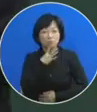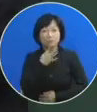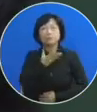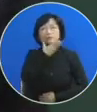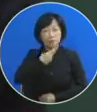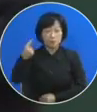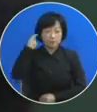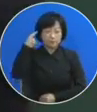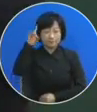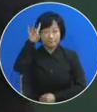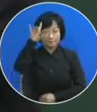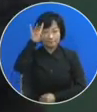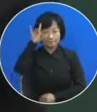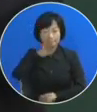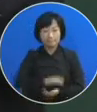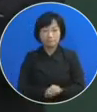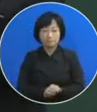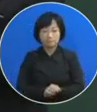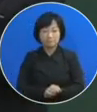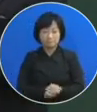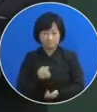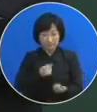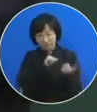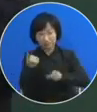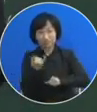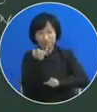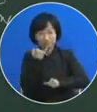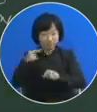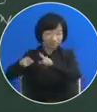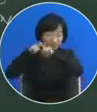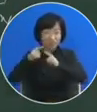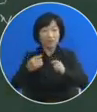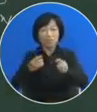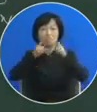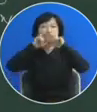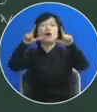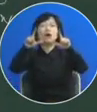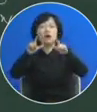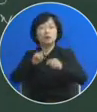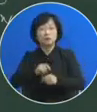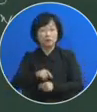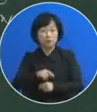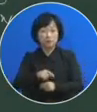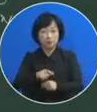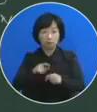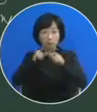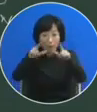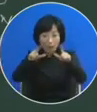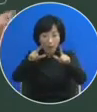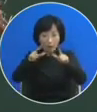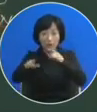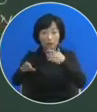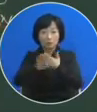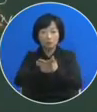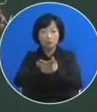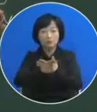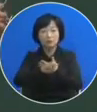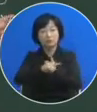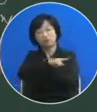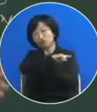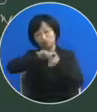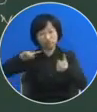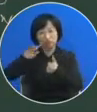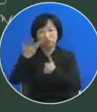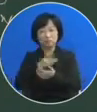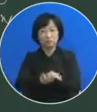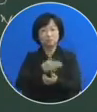be solved by the gospel. 생명 걸고 얘기한 거예요. He staked his life when he said that. 저거 말하면 죽어요. And if he said that, he would have been put to death. 맞을 때 사형 내렸잖아요. And so